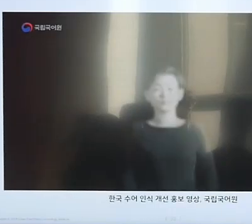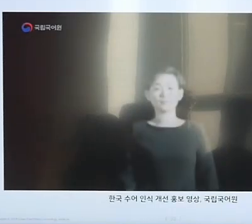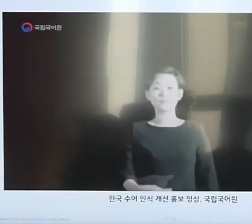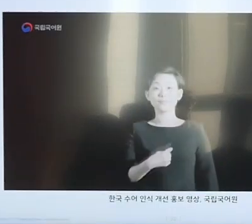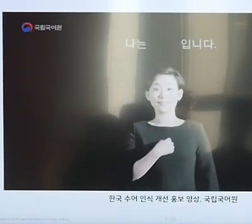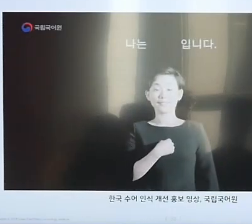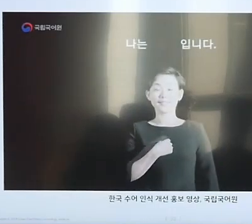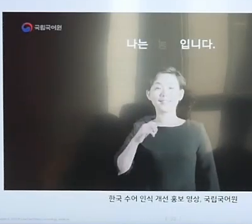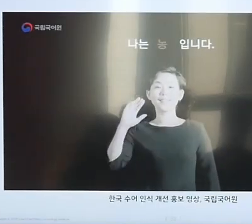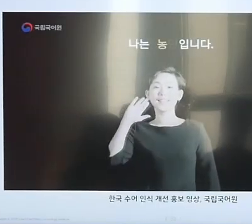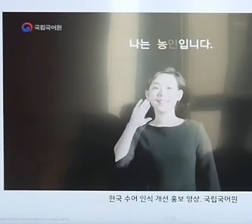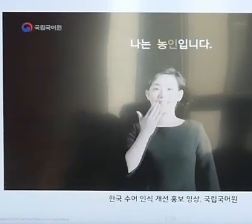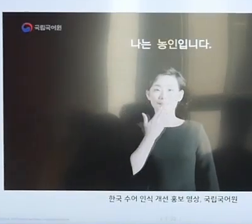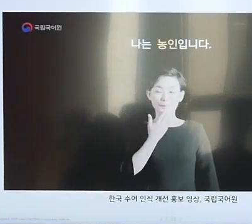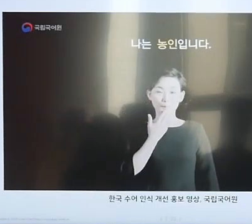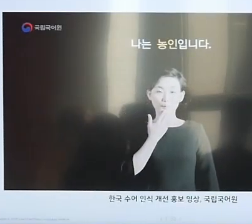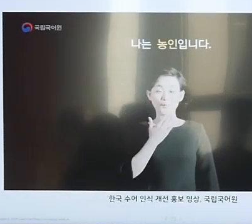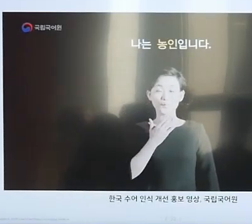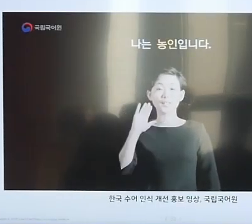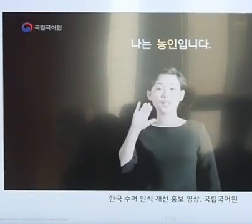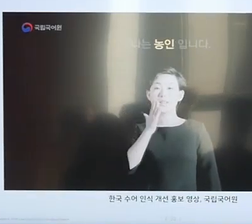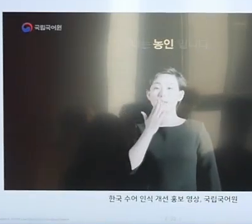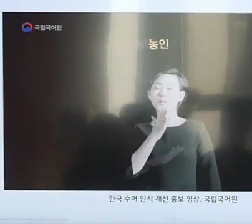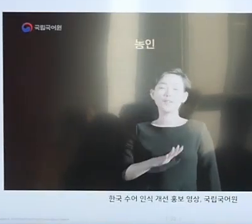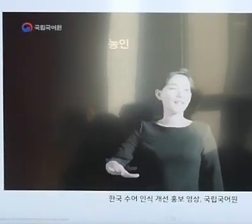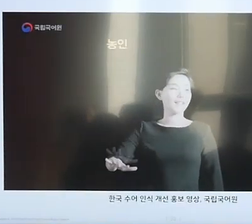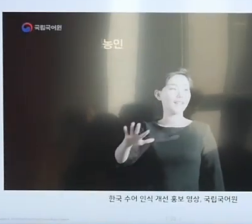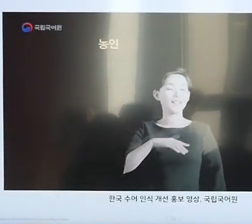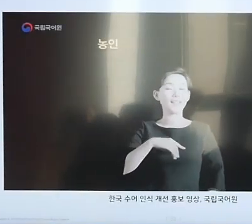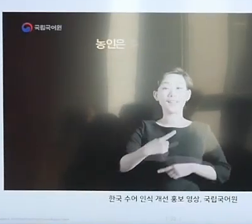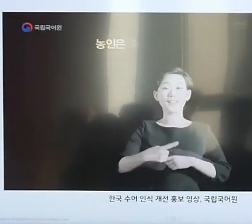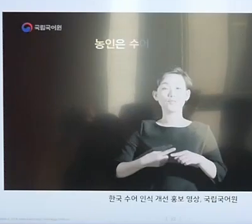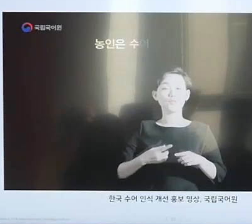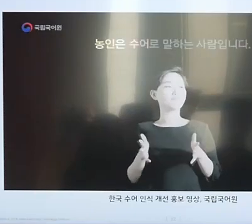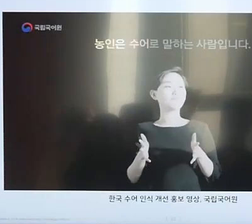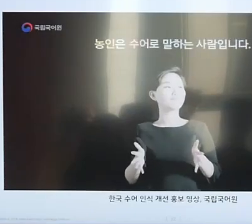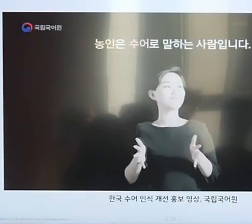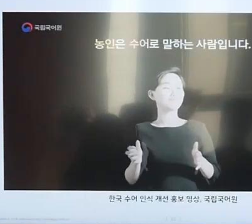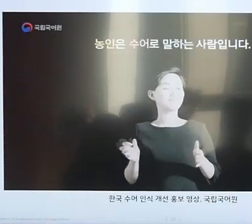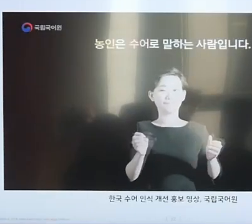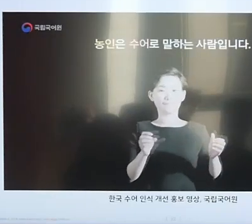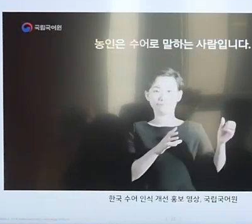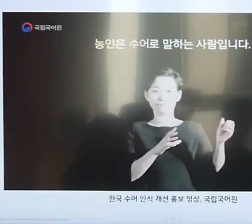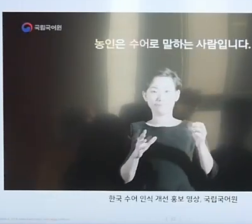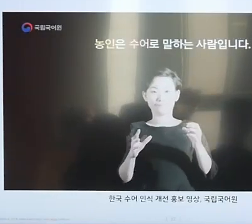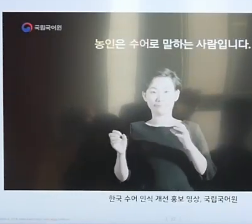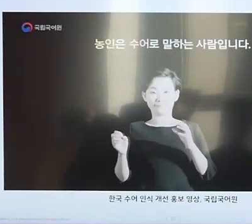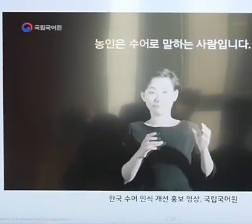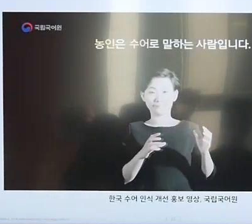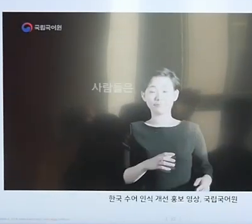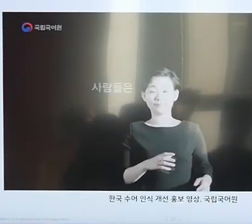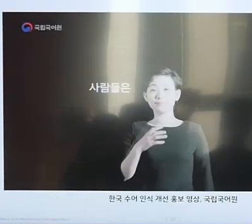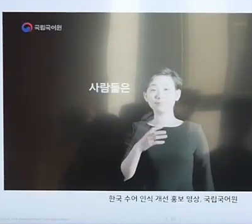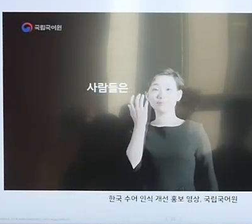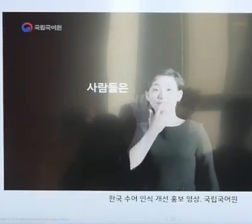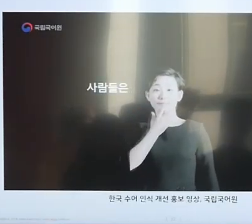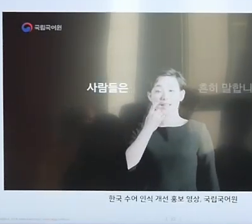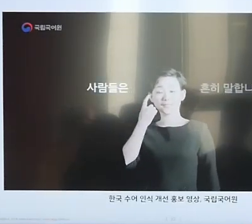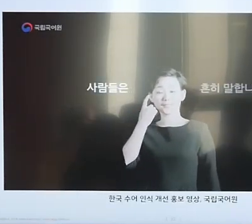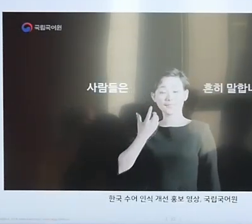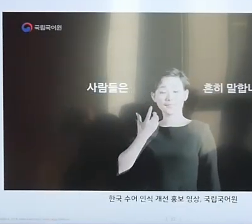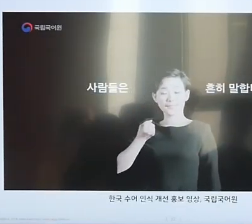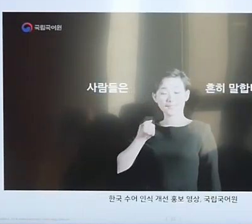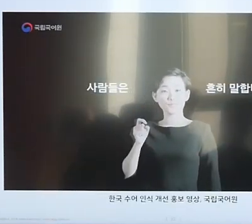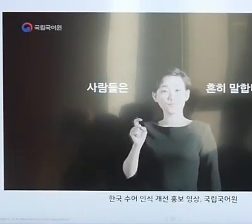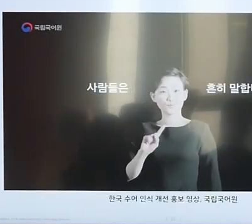와닿더라고요. 그러니까 저희가 개발한 기술이 실제로 이제 농인분들이 너무 이제 자유롭게 사용을 해서 모든 일상생활을 영위할